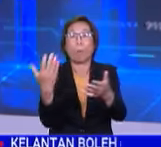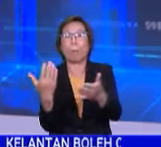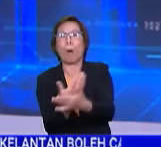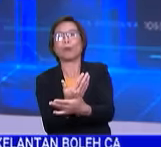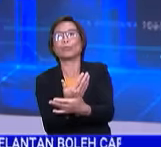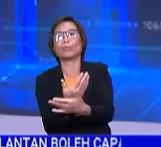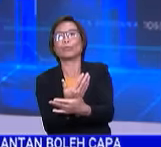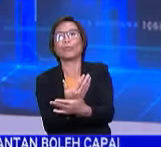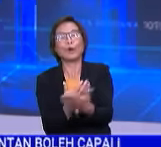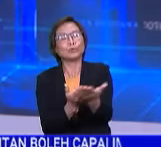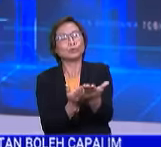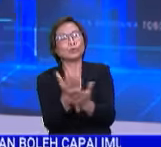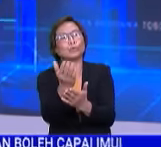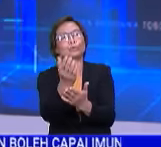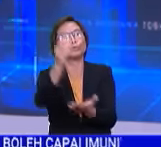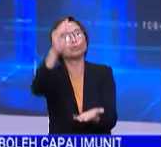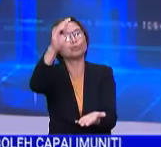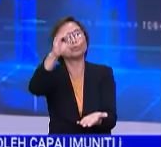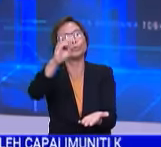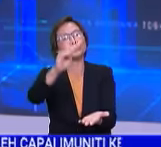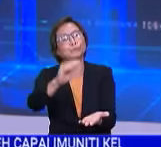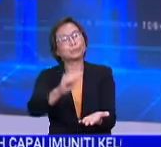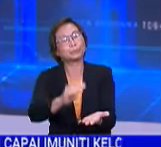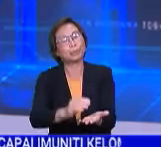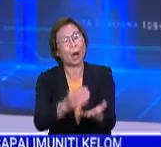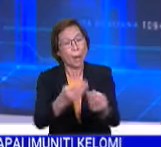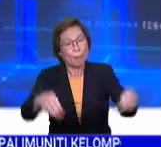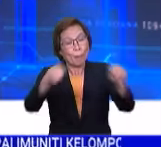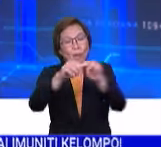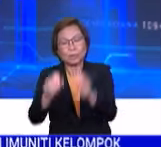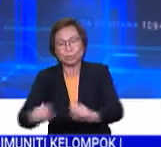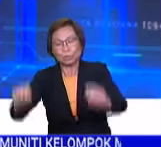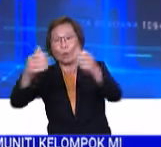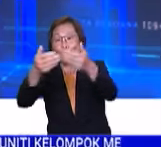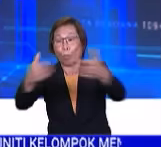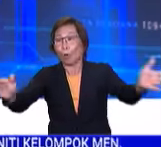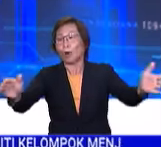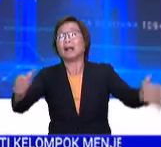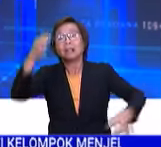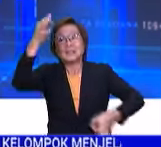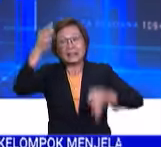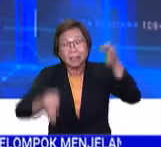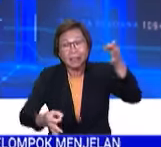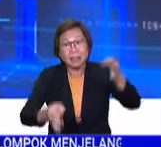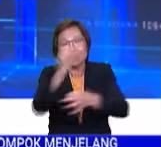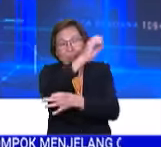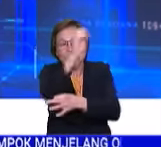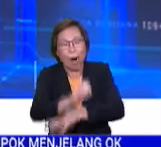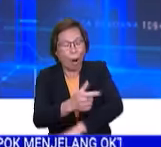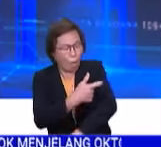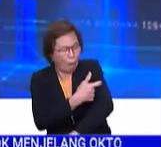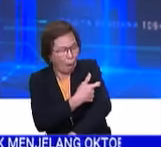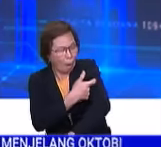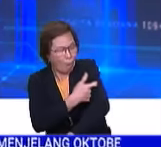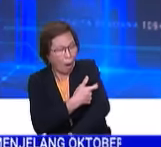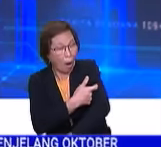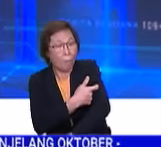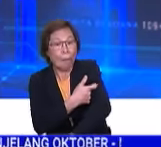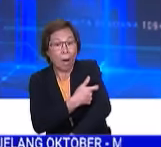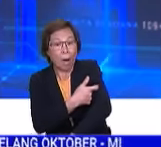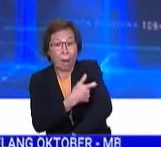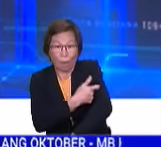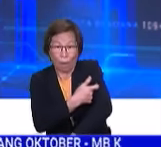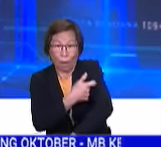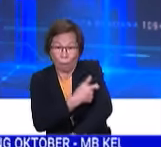COVID-19 terus menurun. Pembukaan masjid dan surau juga diambil kira sekiranya peratusan pemberian vaksin berbanding